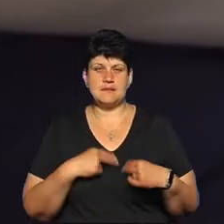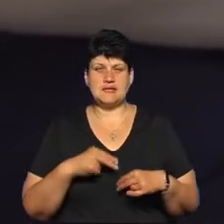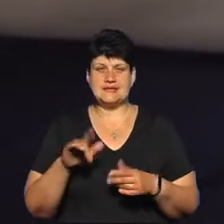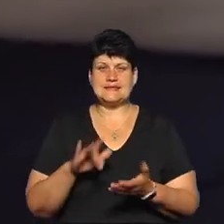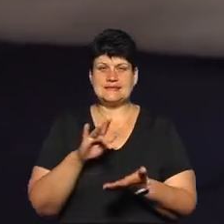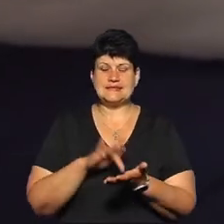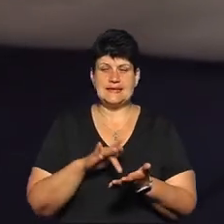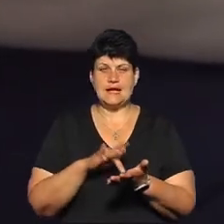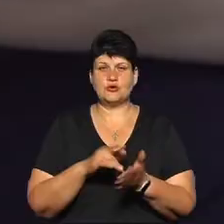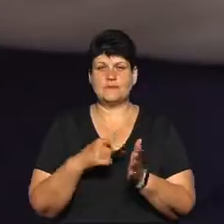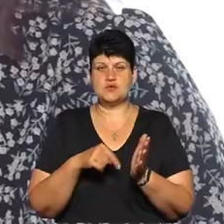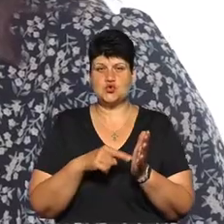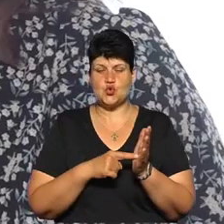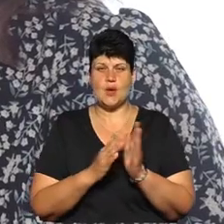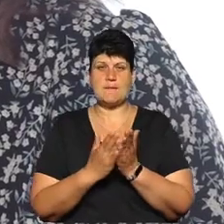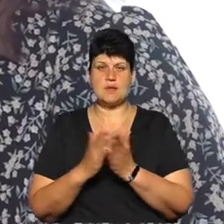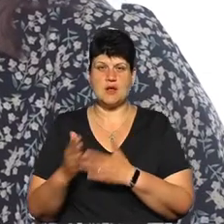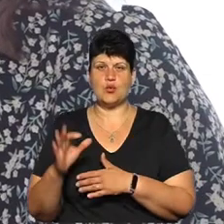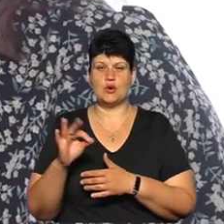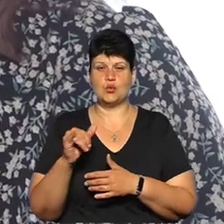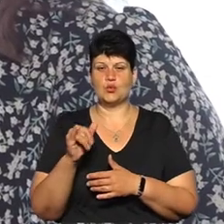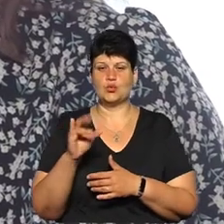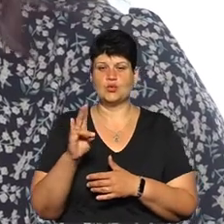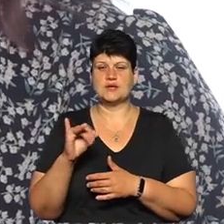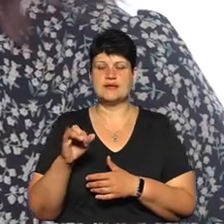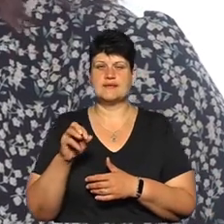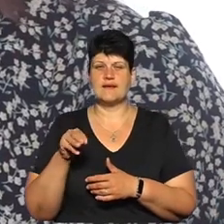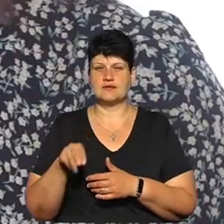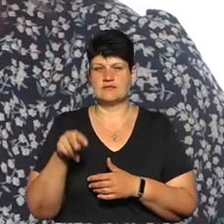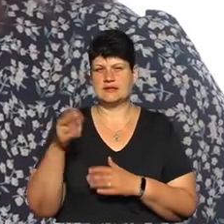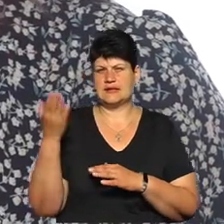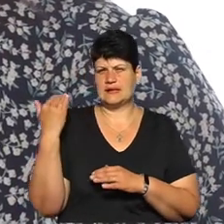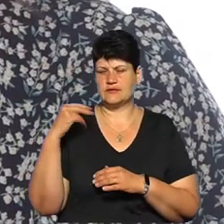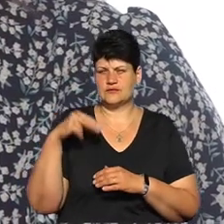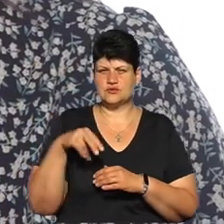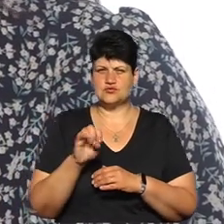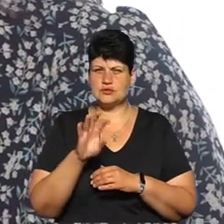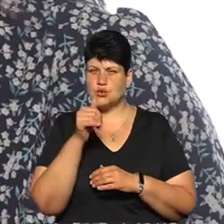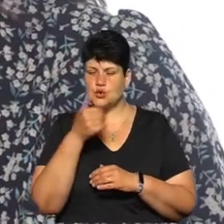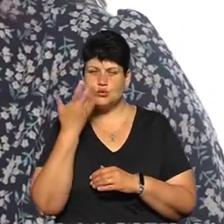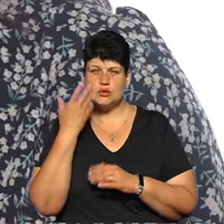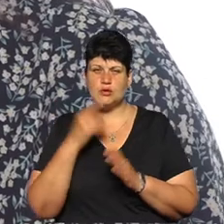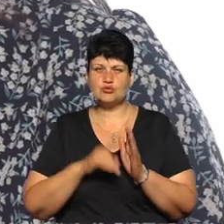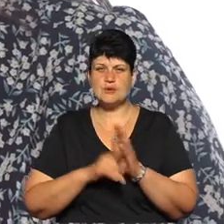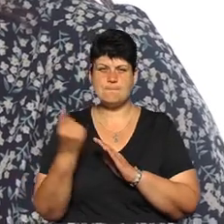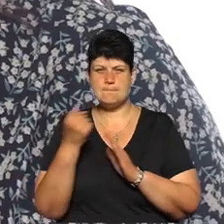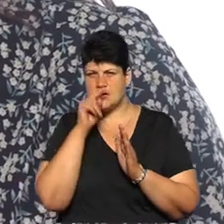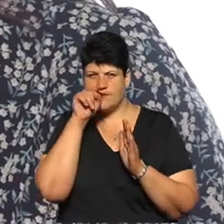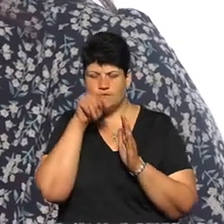міської бібліотеки Ольга Уніяк. В далекому 2014 році, коли почалося перше